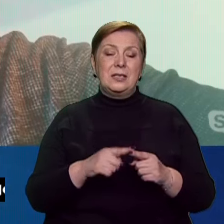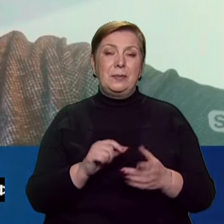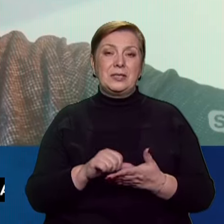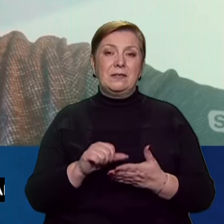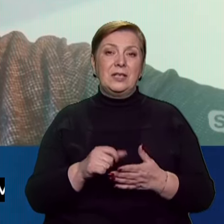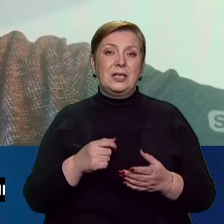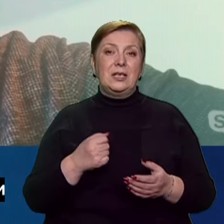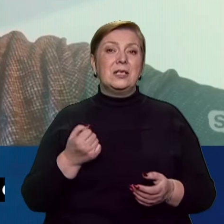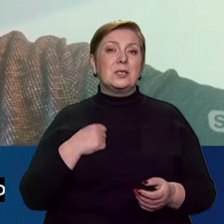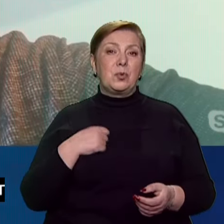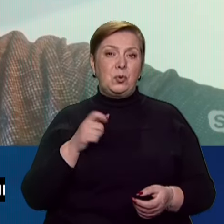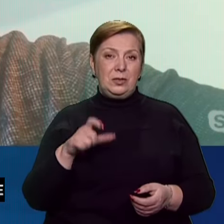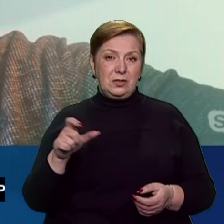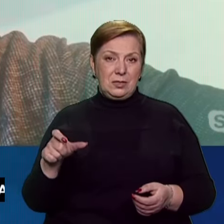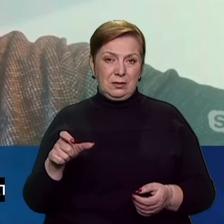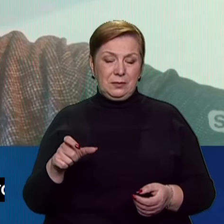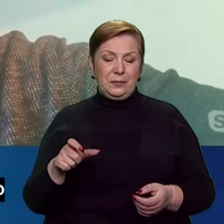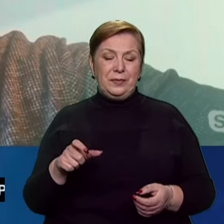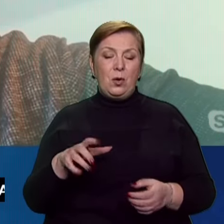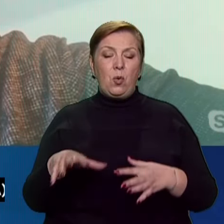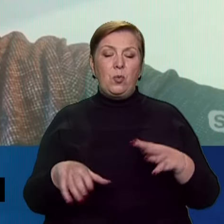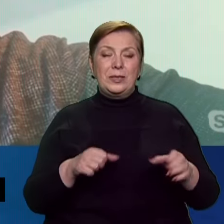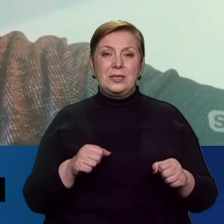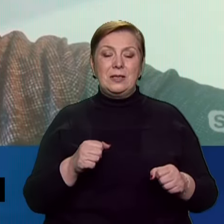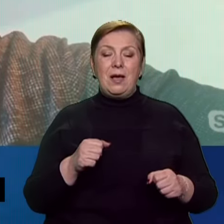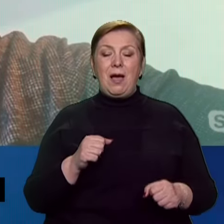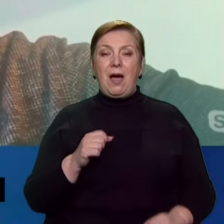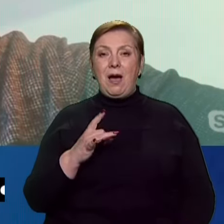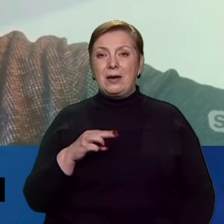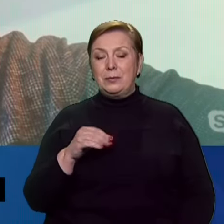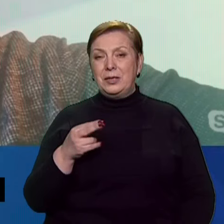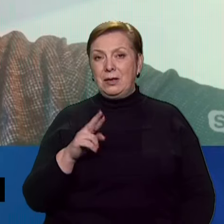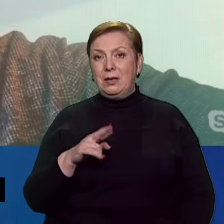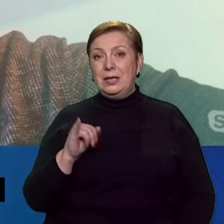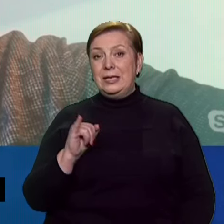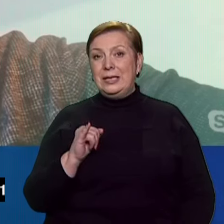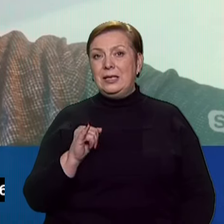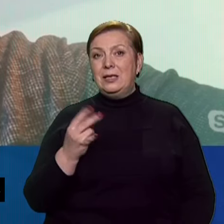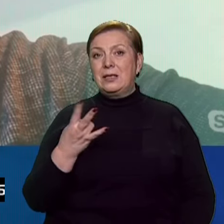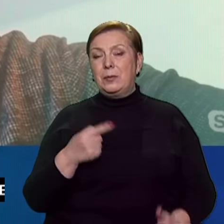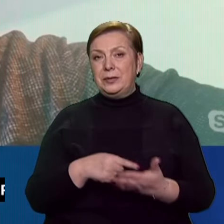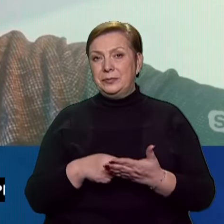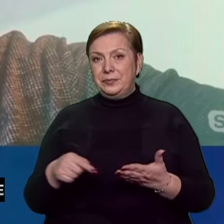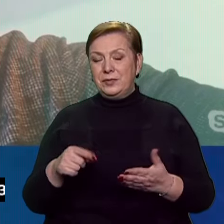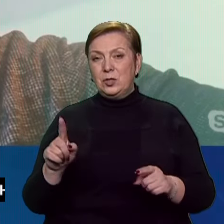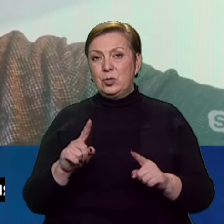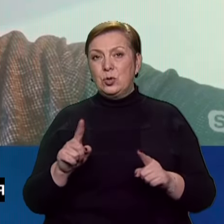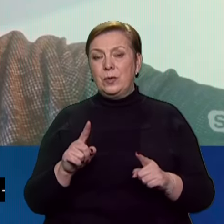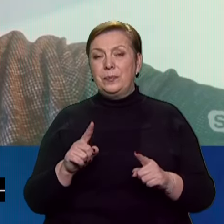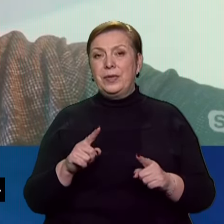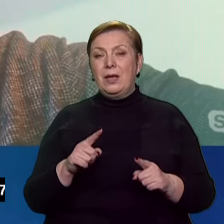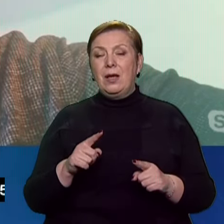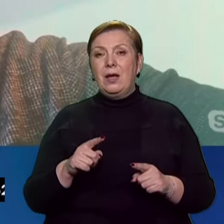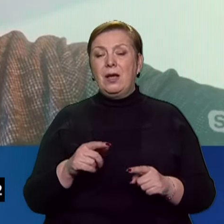представники Збройних сил Російської Федерації, окупаційна армія. Ну і слід визначити, що якраз